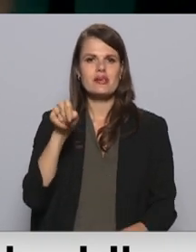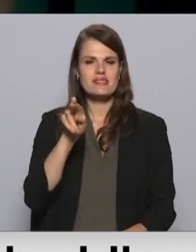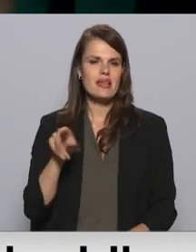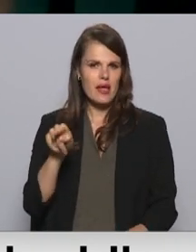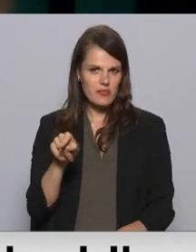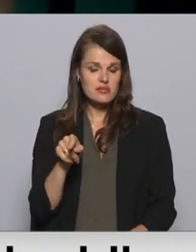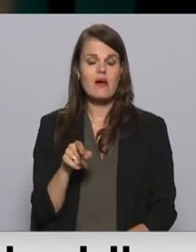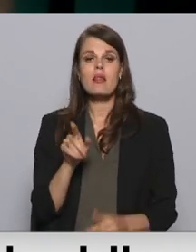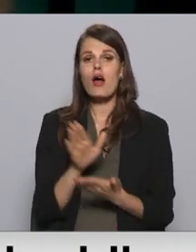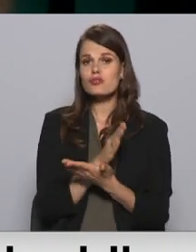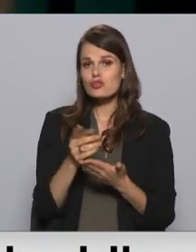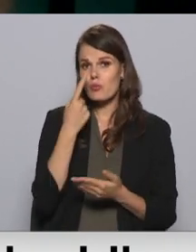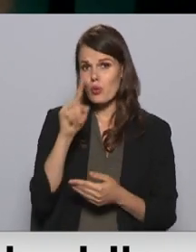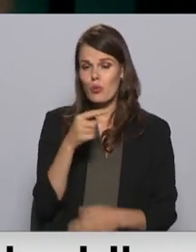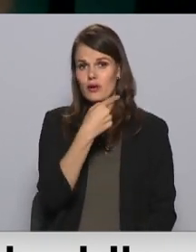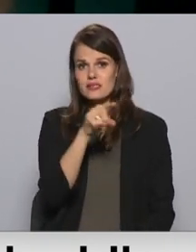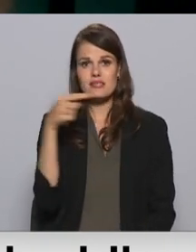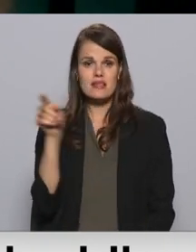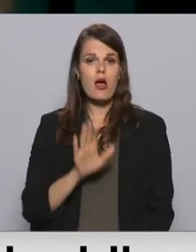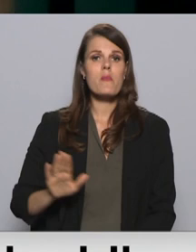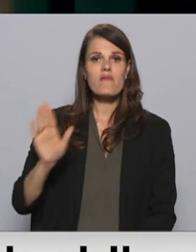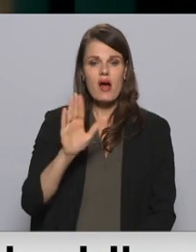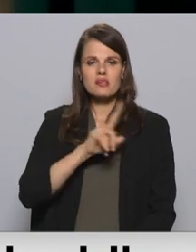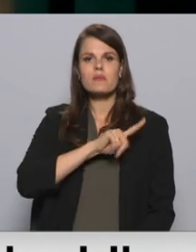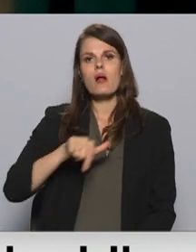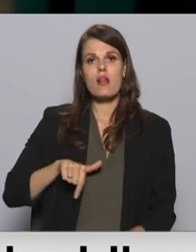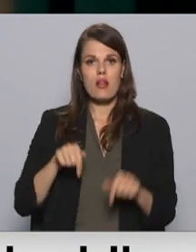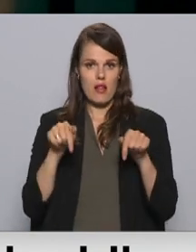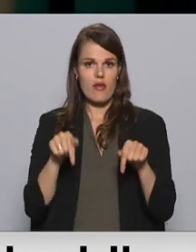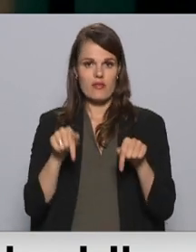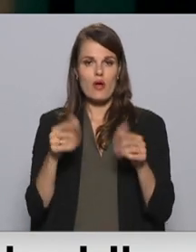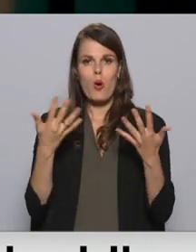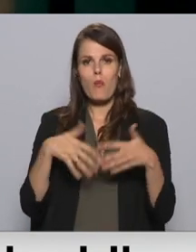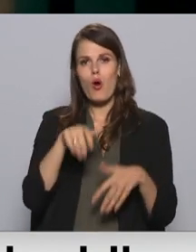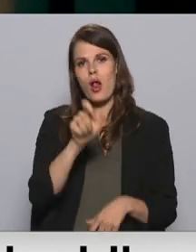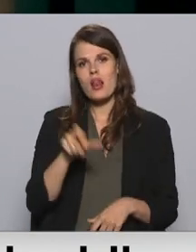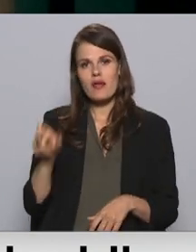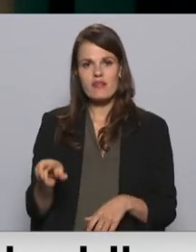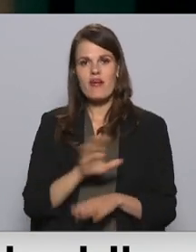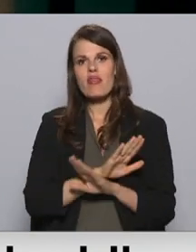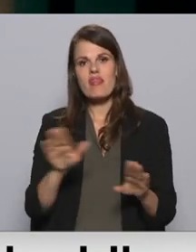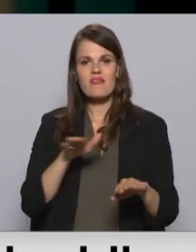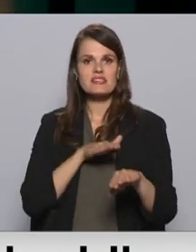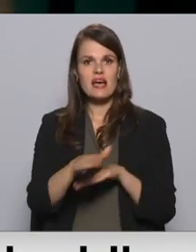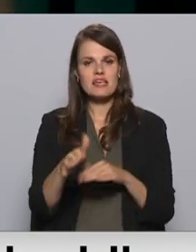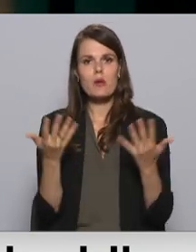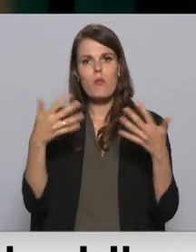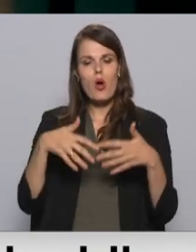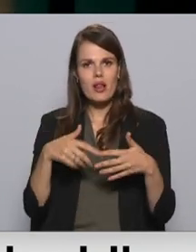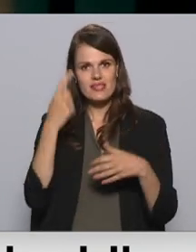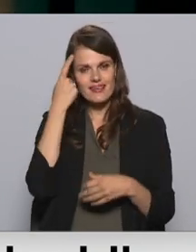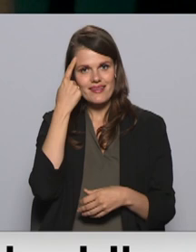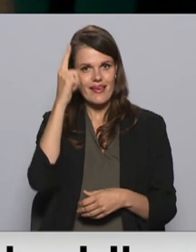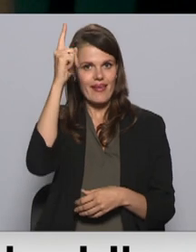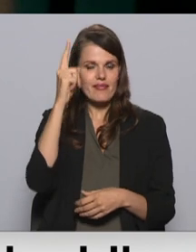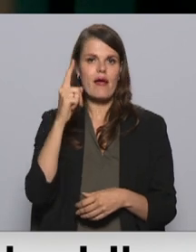kad atšķirībā no citām valstīm Latvijā politiķi nevis realizē politiskās